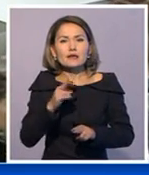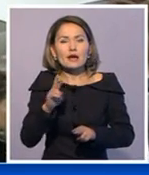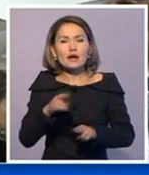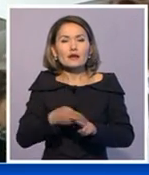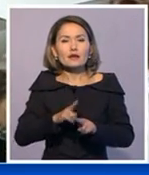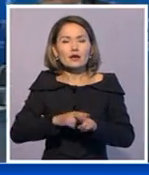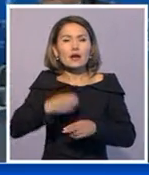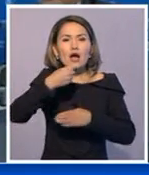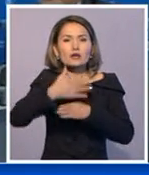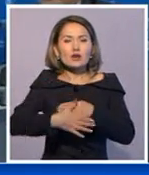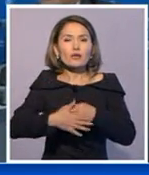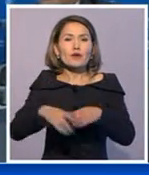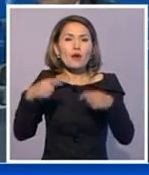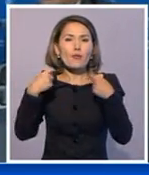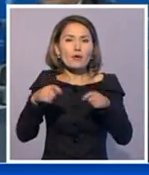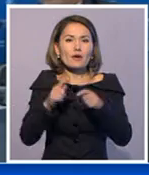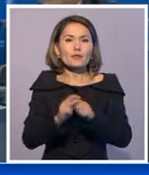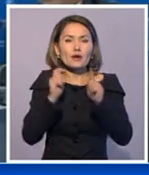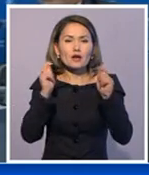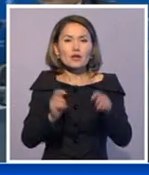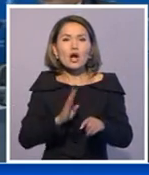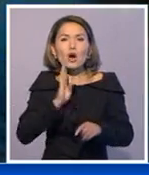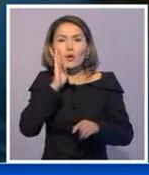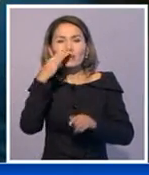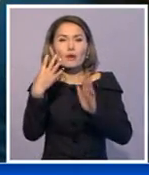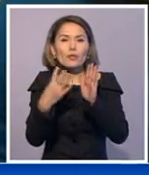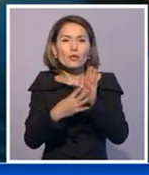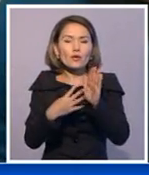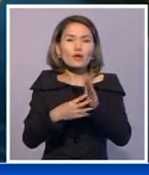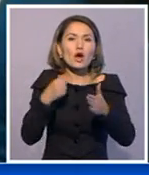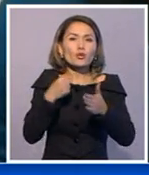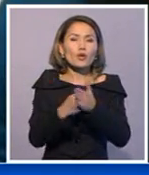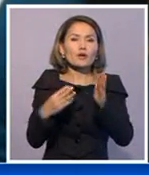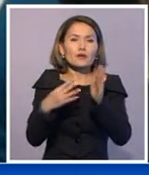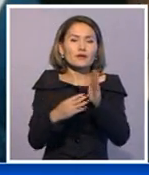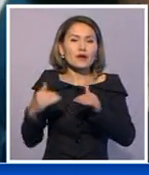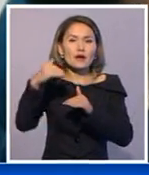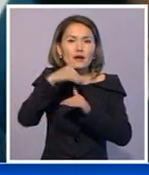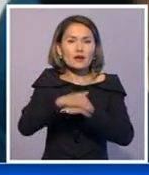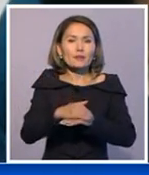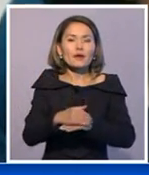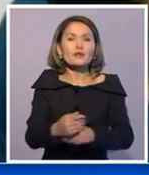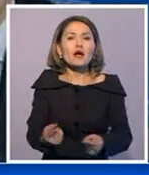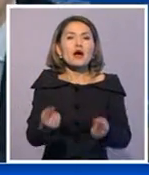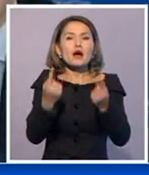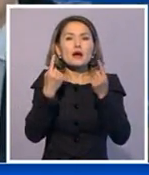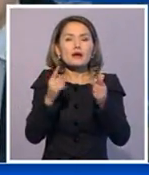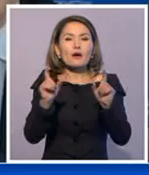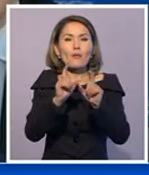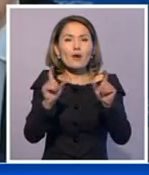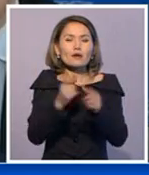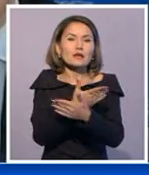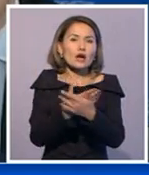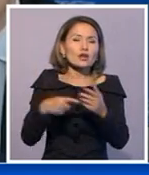сауда орталығы жұмыс істейді. Таңертеңгі 9-дан кешкі 9-ға дейін 500-ден аса қытайлық компания ірілі-ұсақты тауарларын көпшілікке